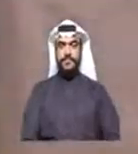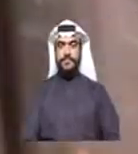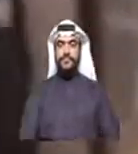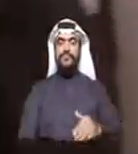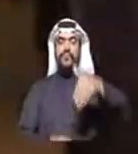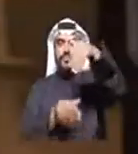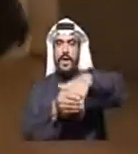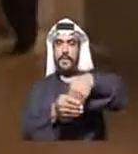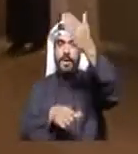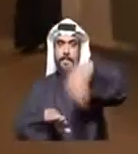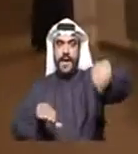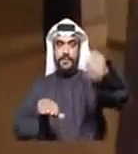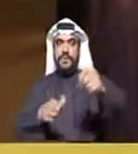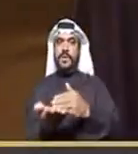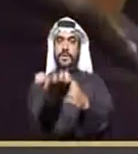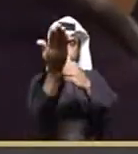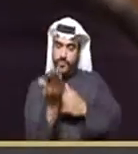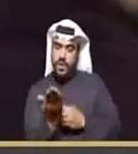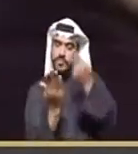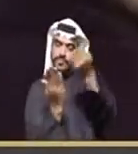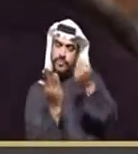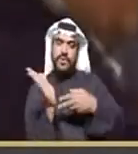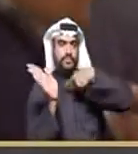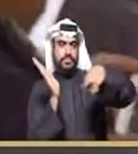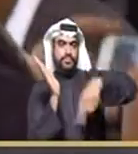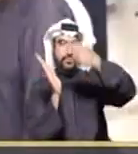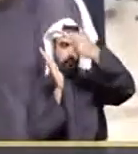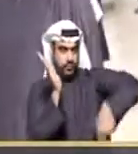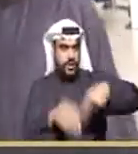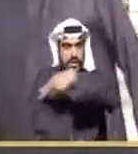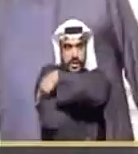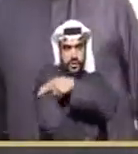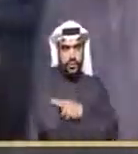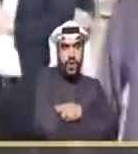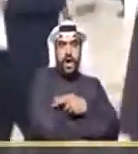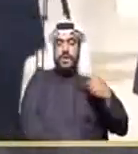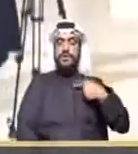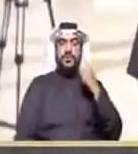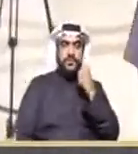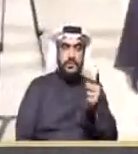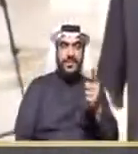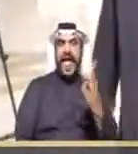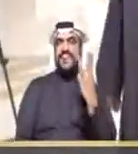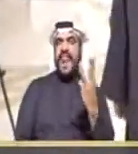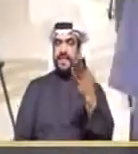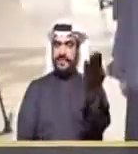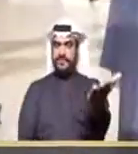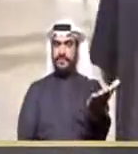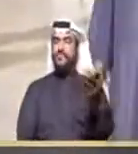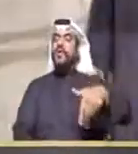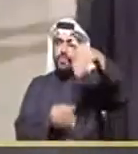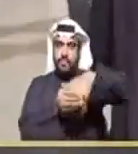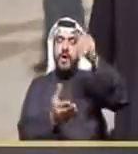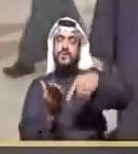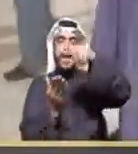مجلس الأمة مرزوق الغانم طلب الاستجواب المقدم من 3 نواب إلى وزير الإعلام وزير الدولة لشؤون الشباب الشيخ